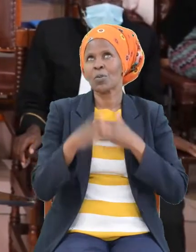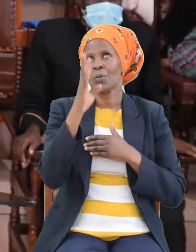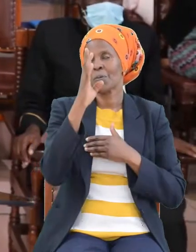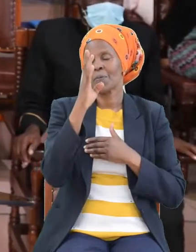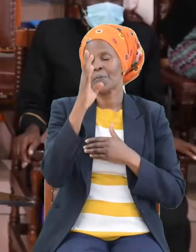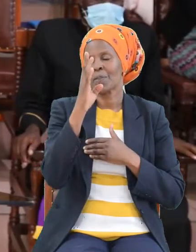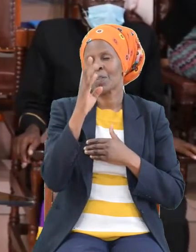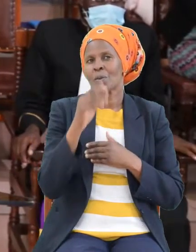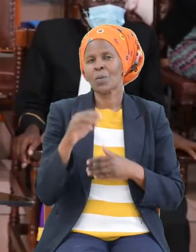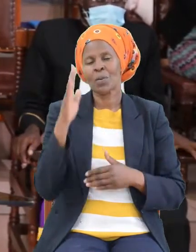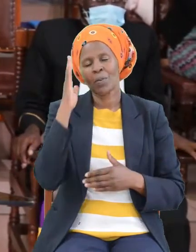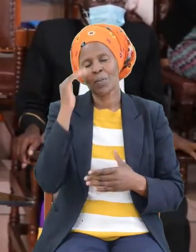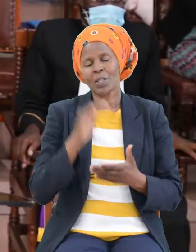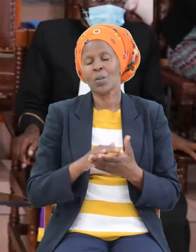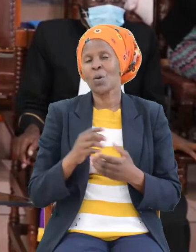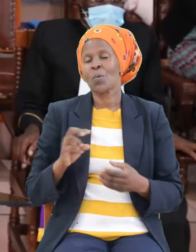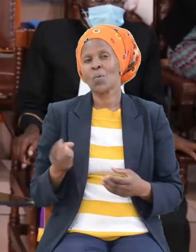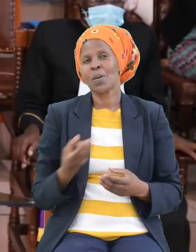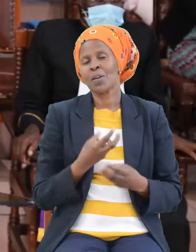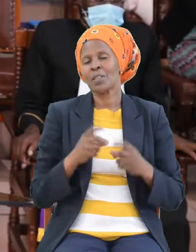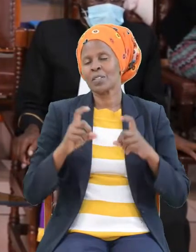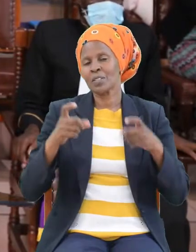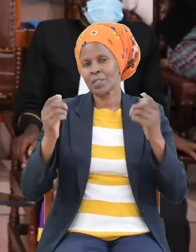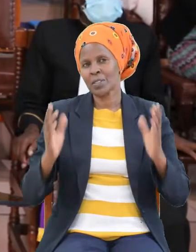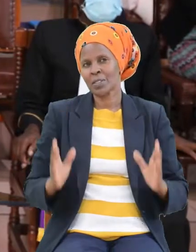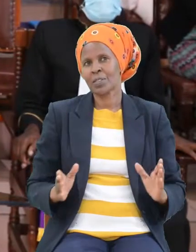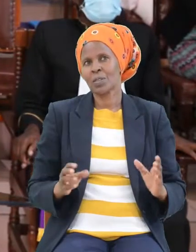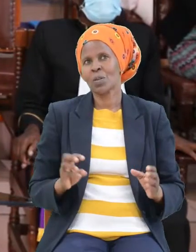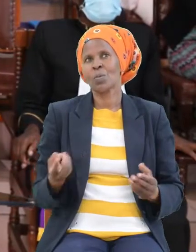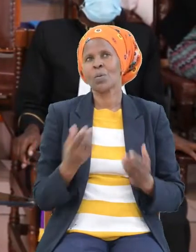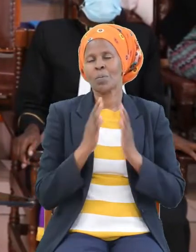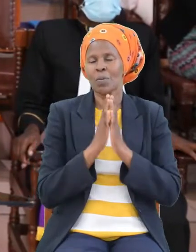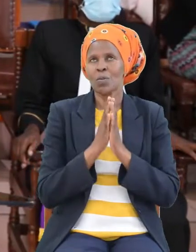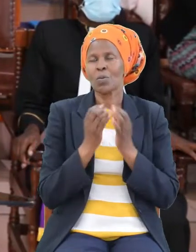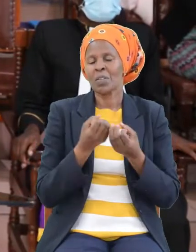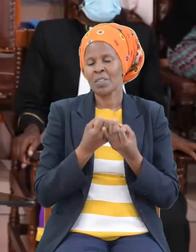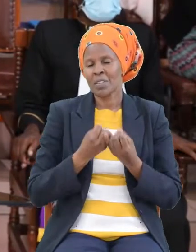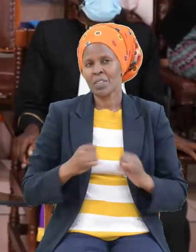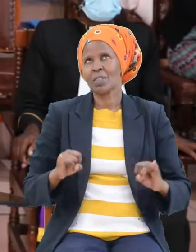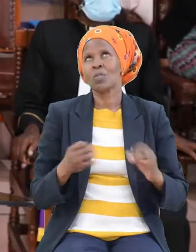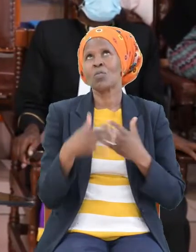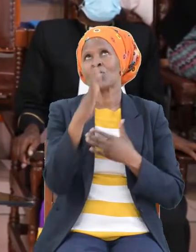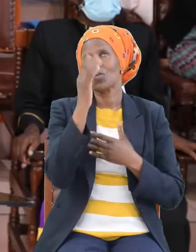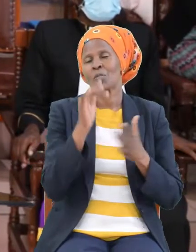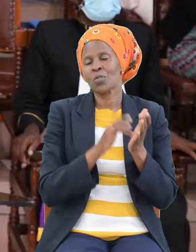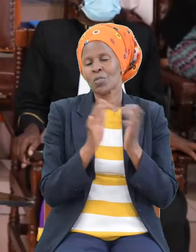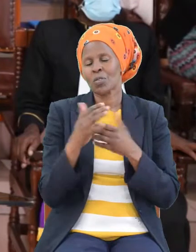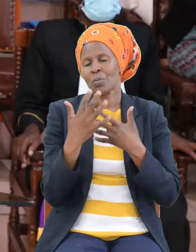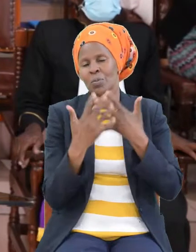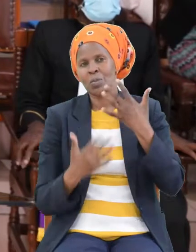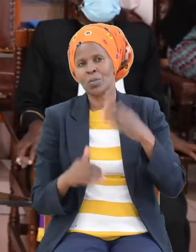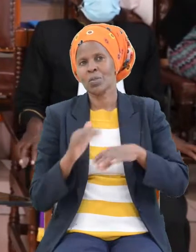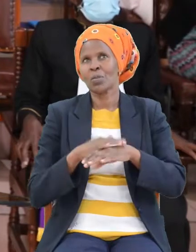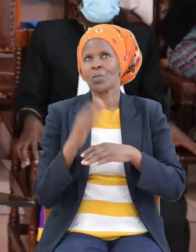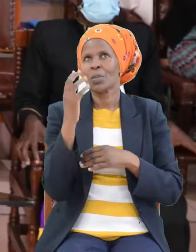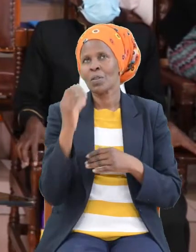Jehova, tukijua sisi ni wenye dhambi Bwana. Tuomba kutakazwa na damu yako Yesu Kristo iliyomwagika msalabani